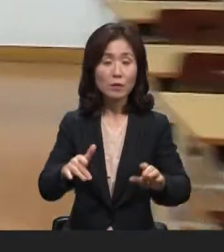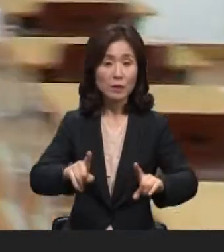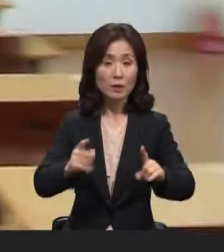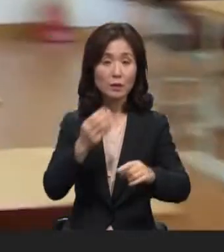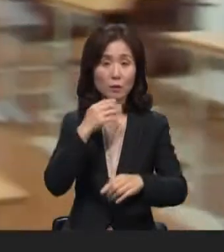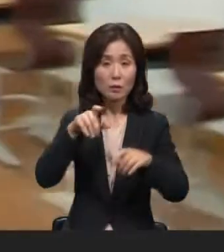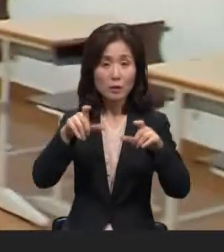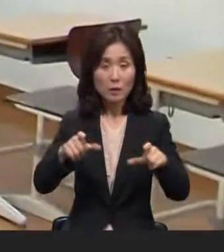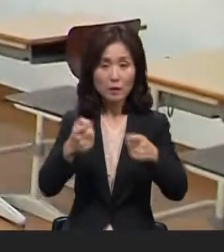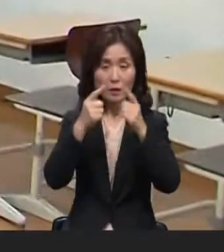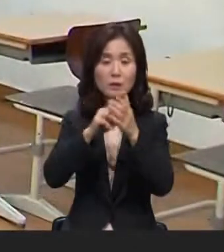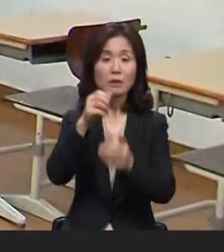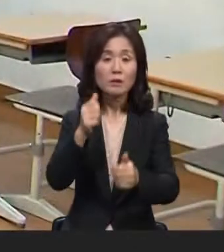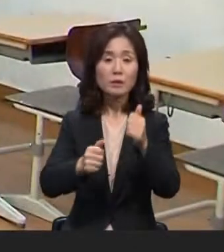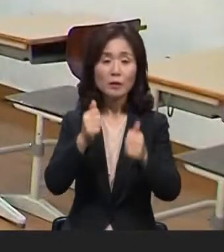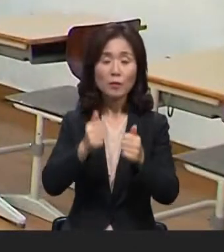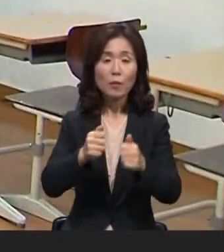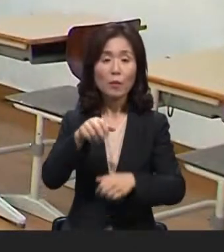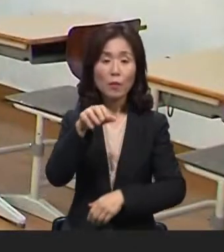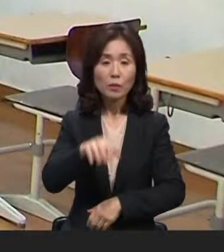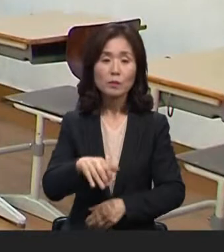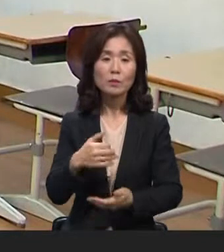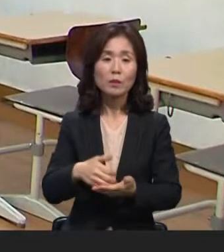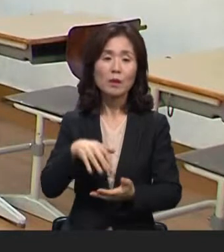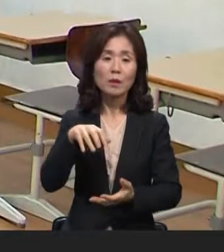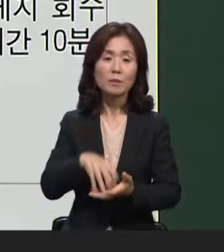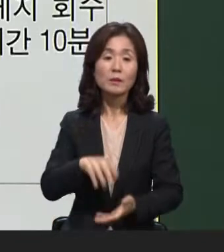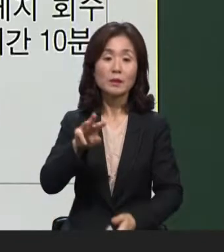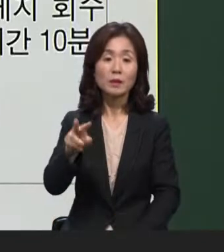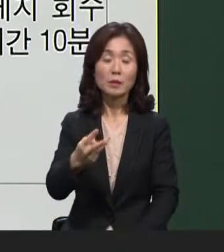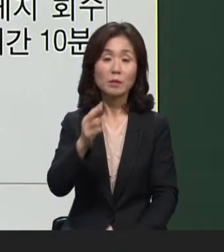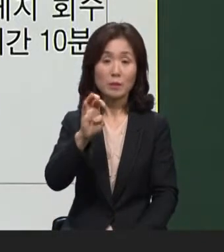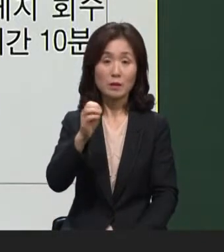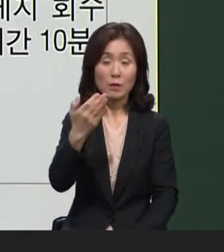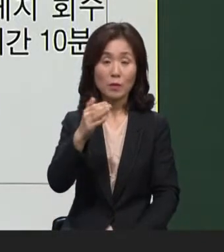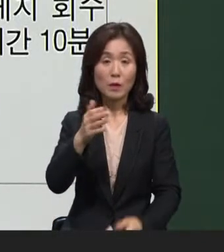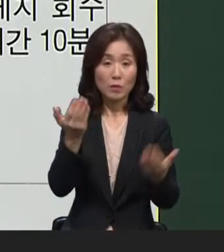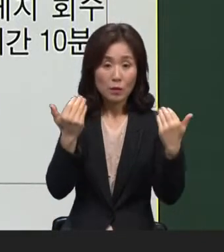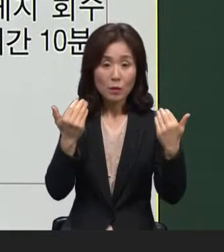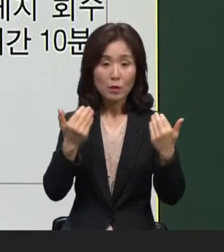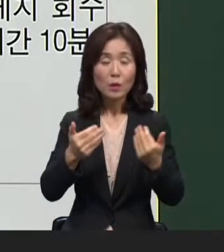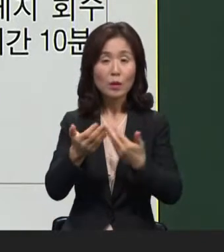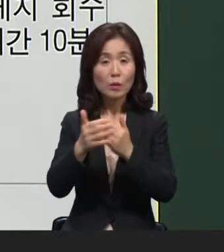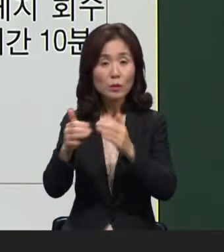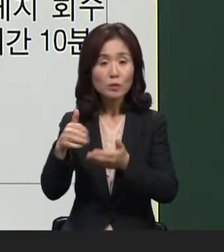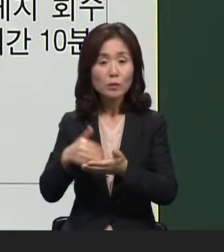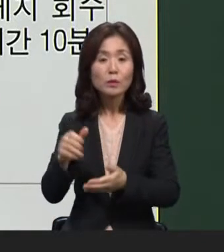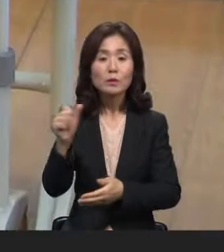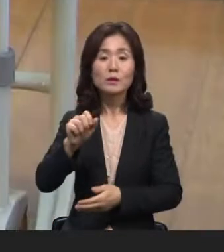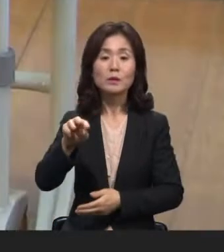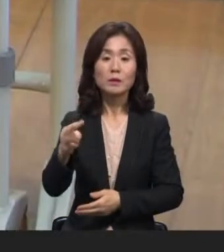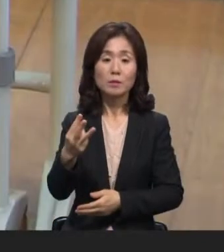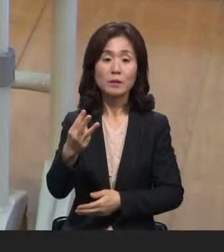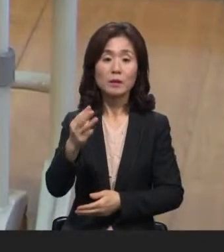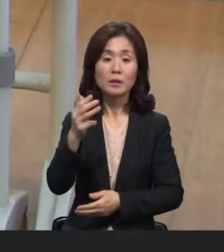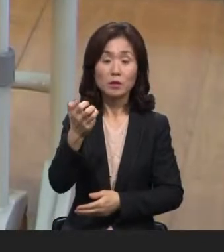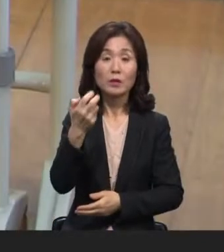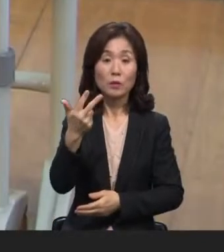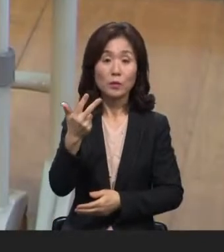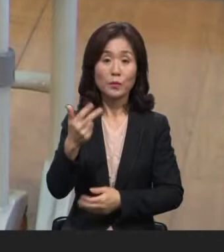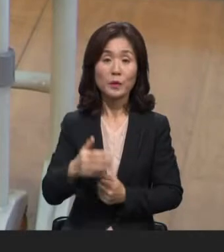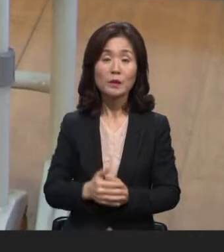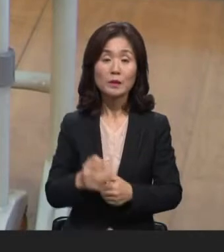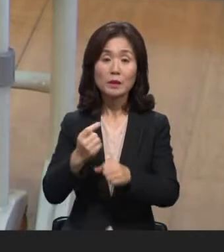서울지역의 대학수학능력시험 시험장은 모두 200만 9개 학교 교실 술은 5300 87개 입니다